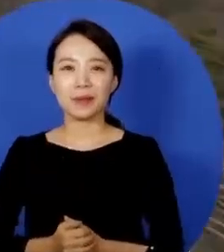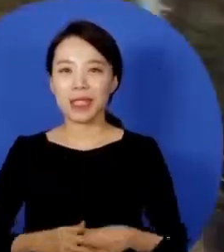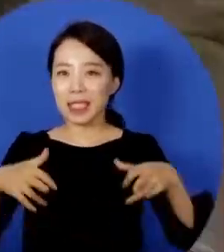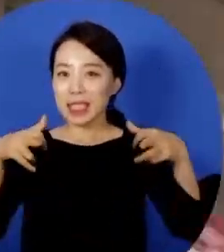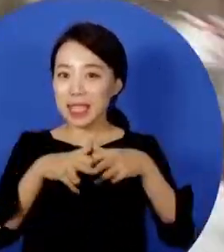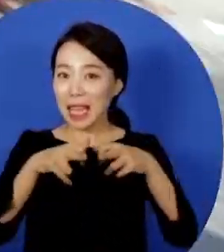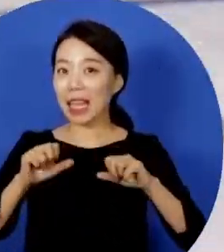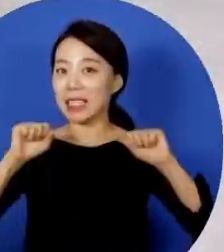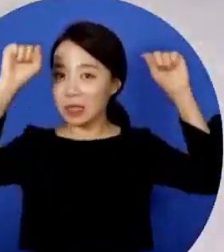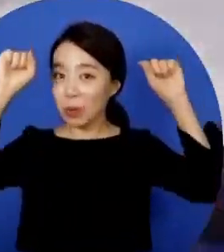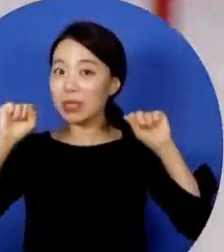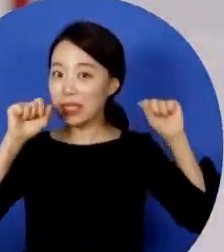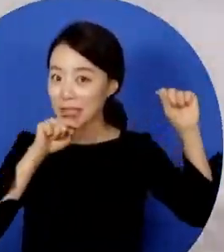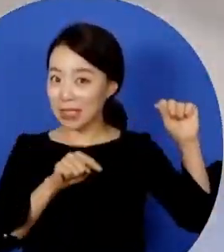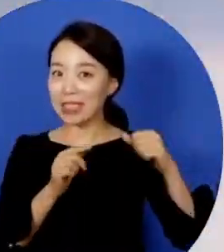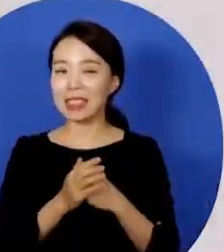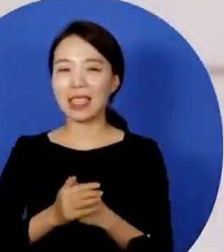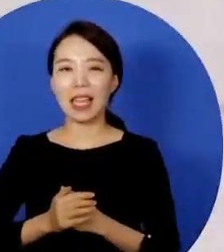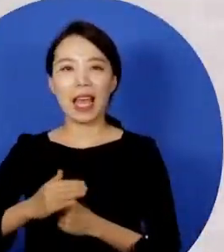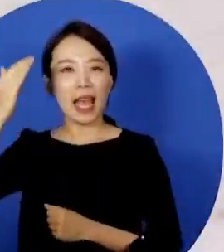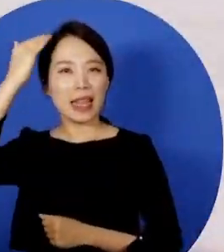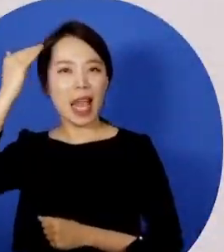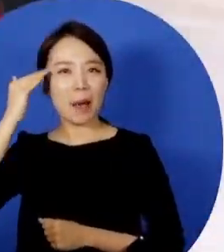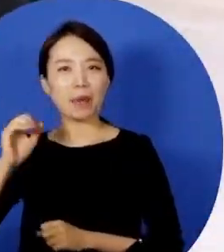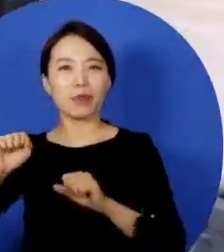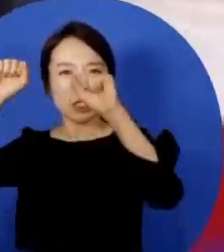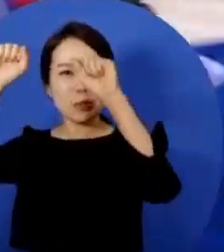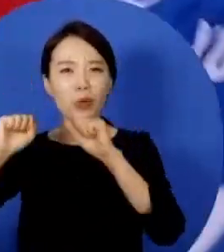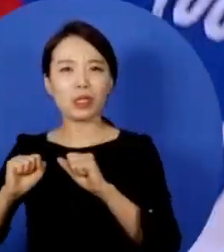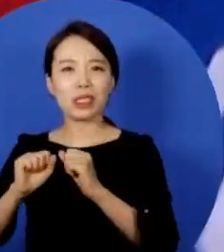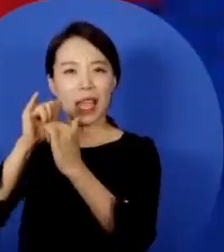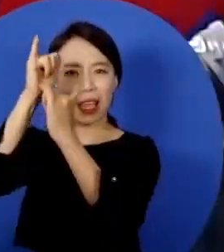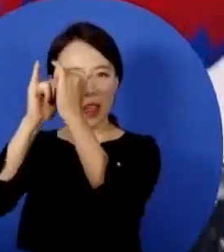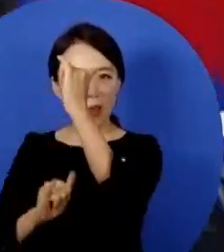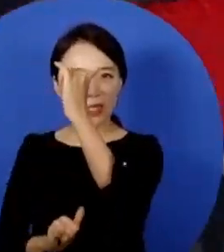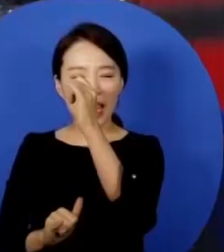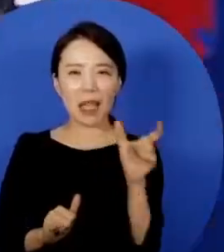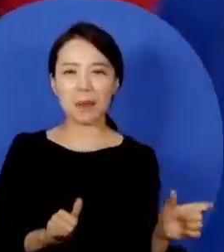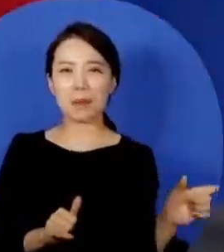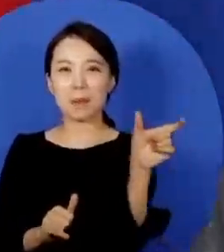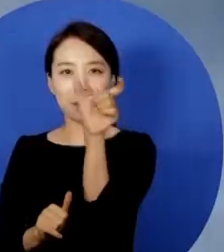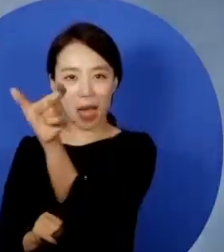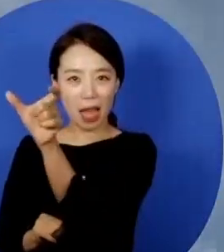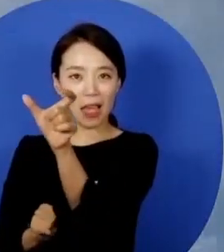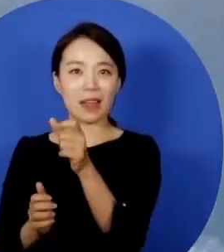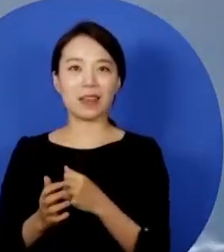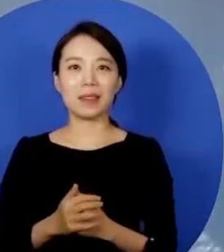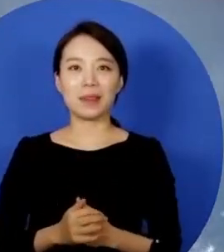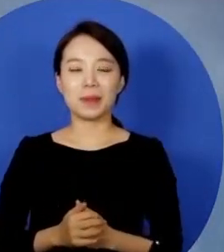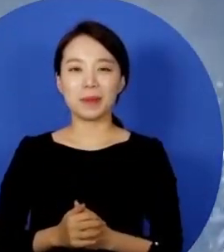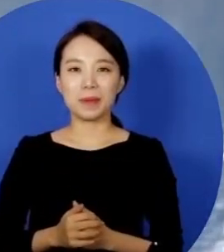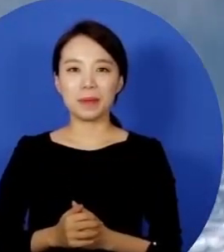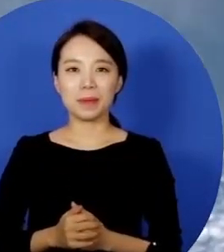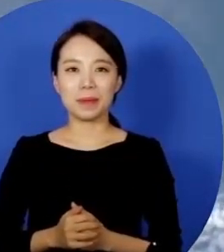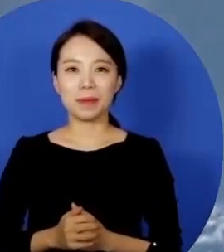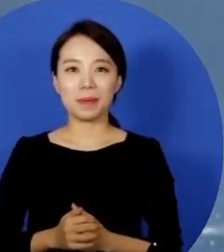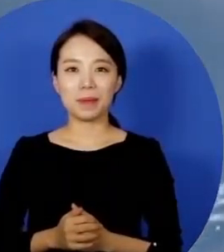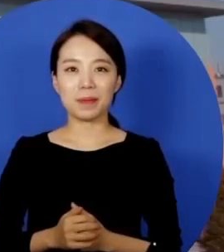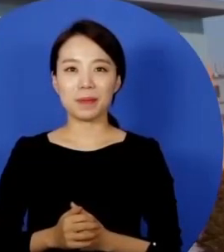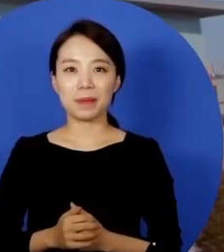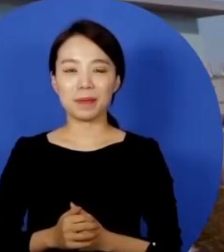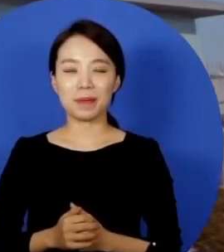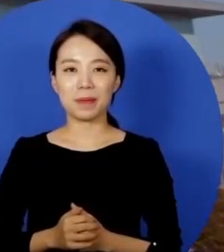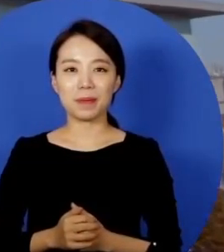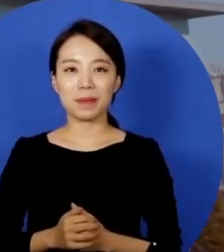장애인 스포츠는 이제 대한민국 스포츠의 역사를 장식하는 한 페이지로 기록되고 있습니다.